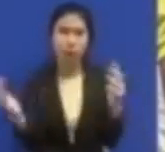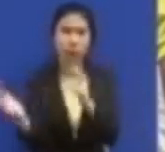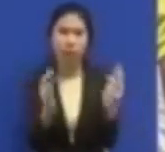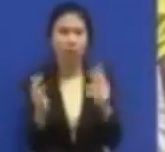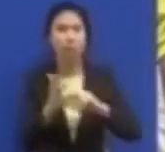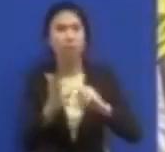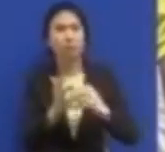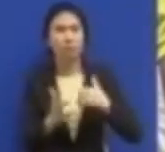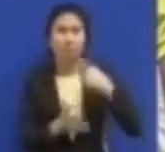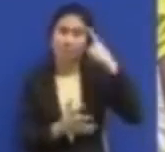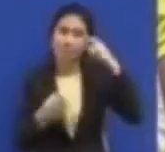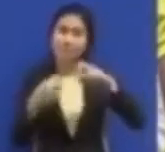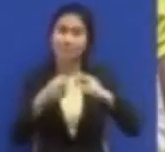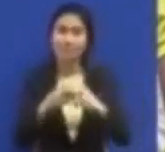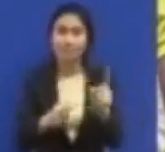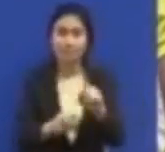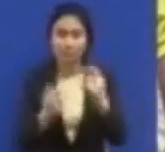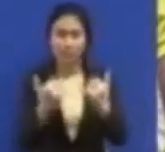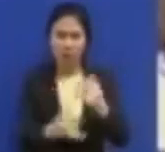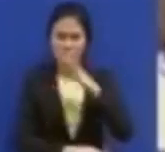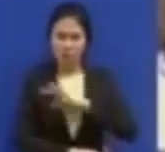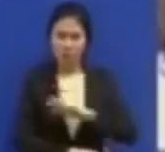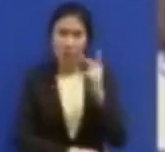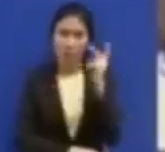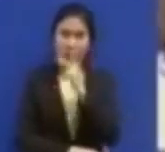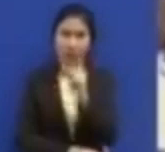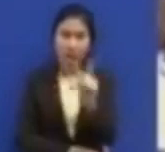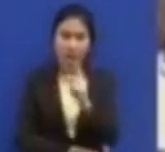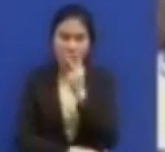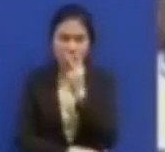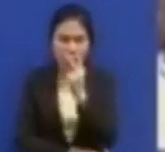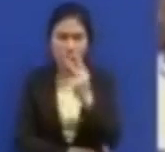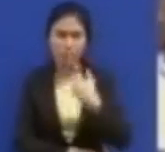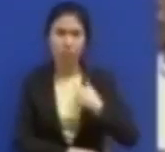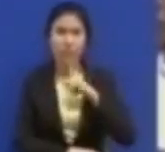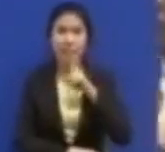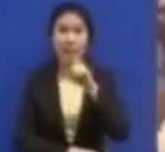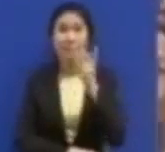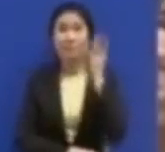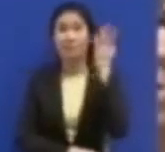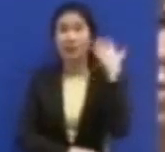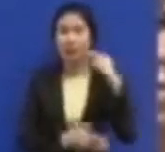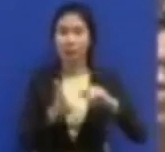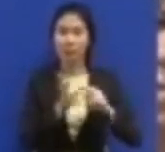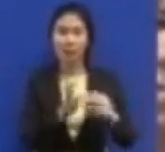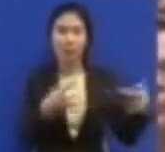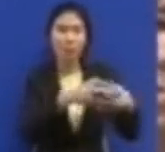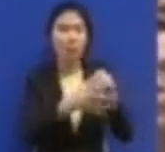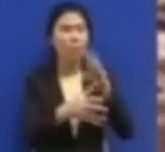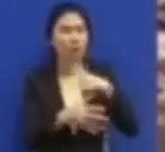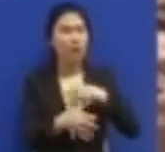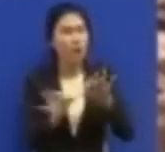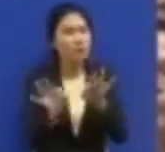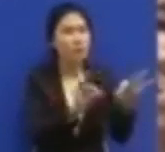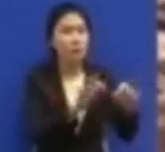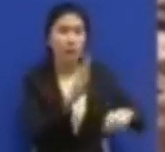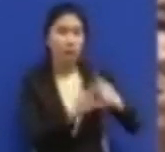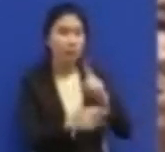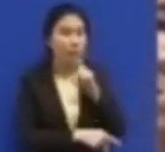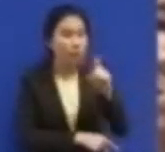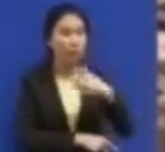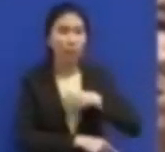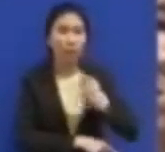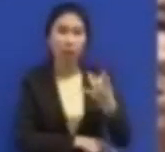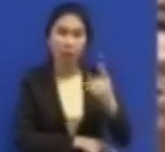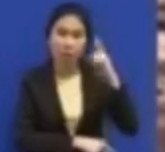ครับและที่ผมแปลกใจมากท่านประธานครับเหตุผลถามทางฝากซีกฝั่งกระดูนครับว่าเลื่อนเพราะอะไรไม่รู้หรือเป็นเพราะ